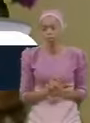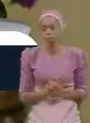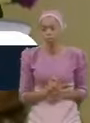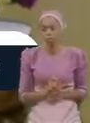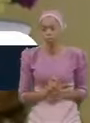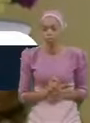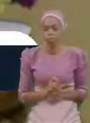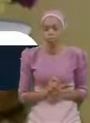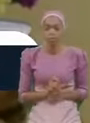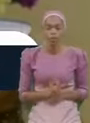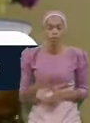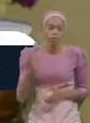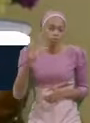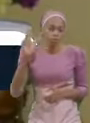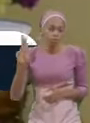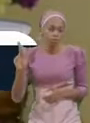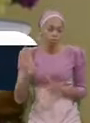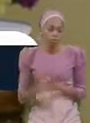voisinage